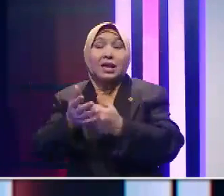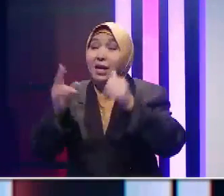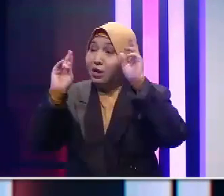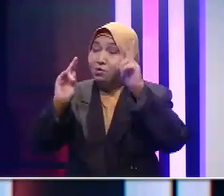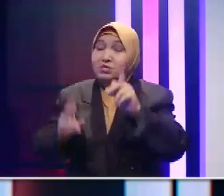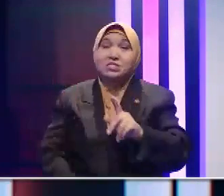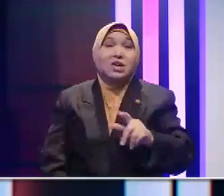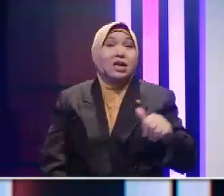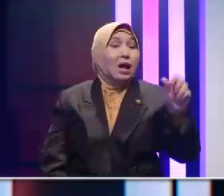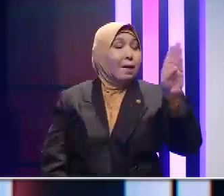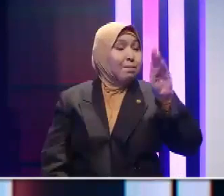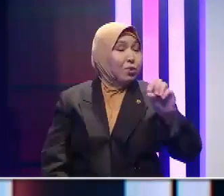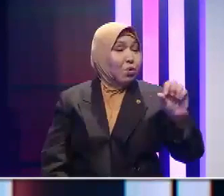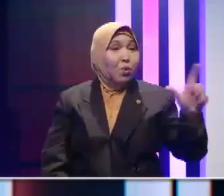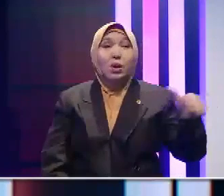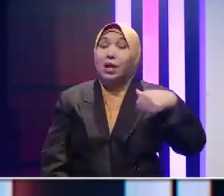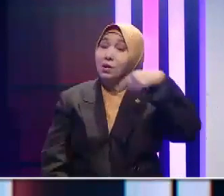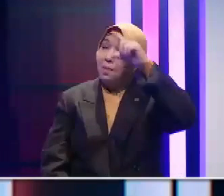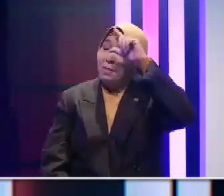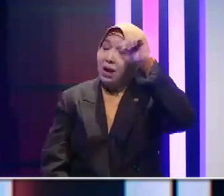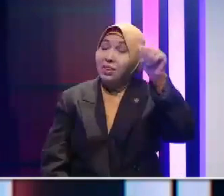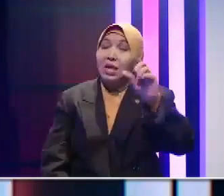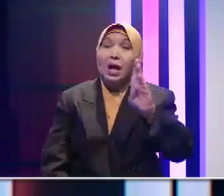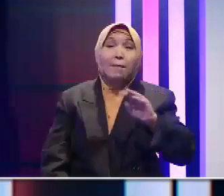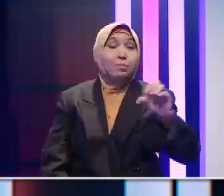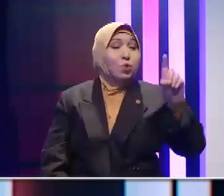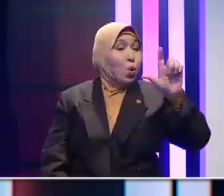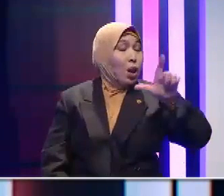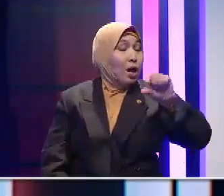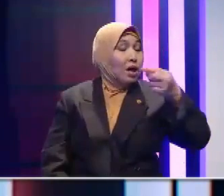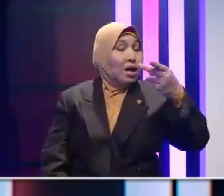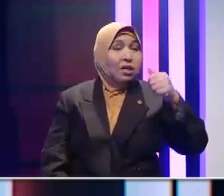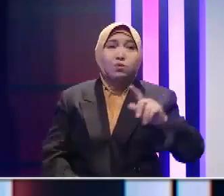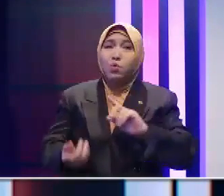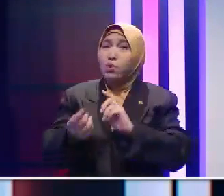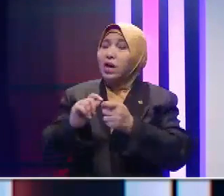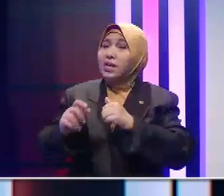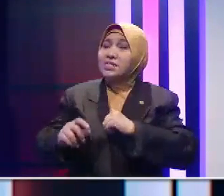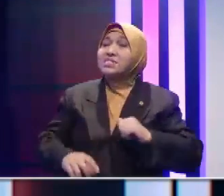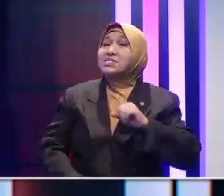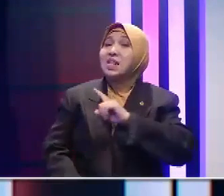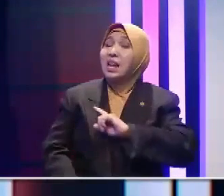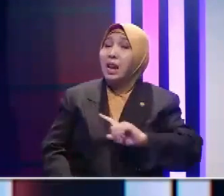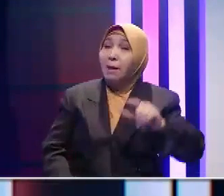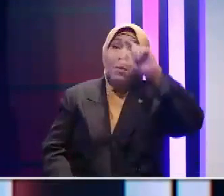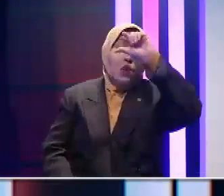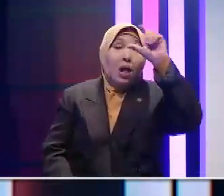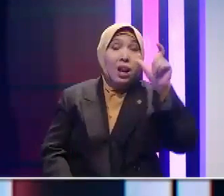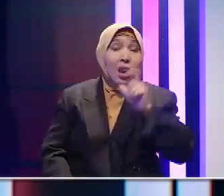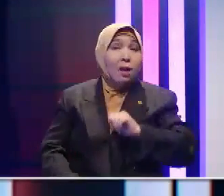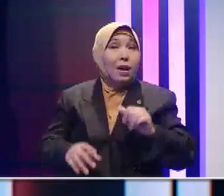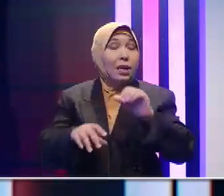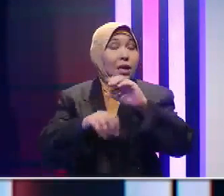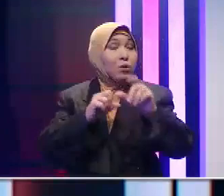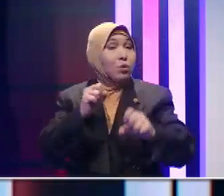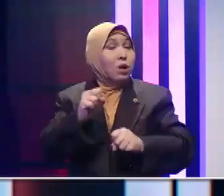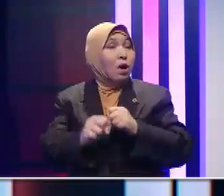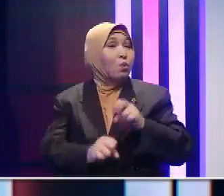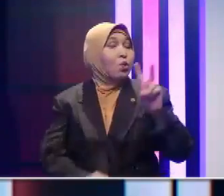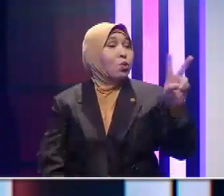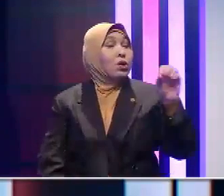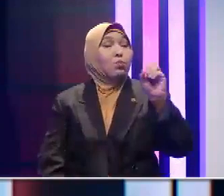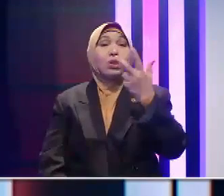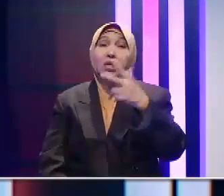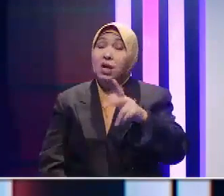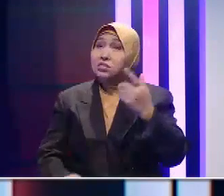ini, iaitu ataupun brother Abdul Ghani. Beliau memeluk Islam pada tahun 2013, iaitu sekitar 9